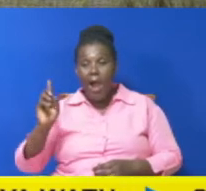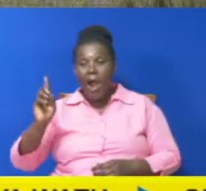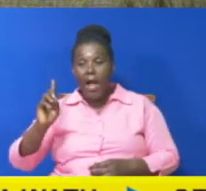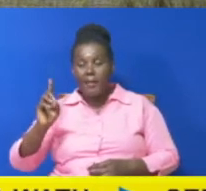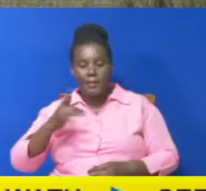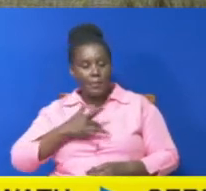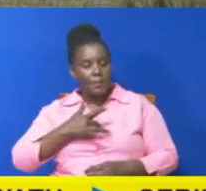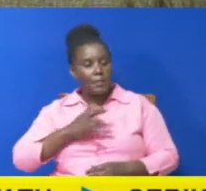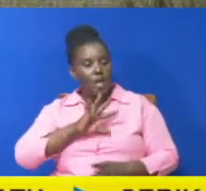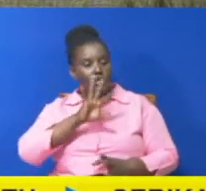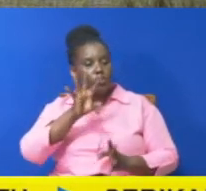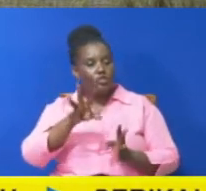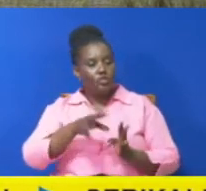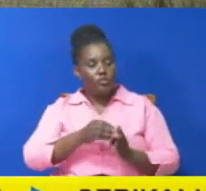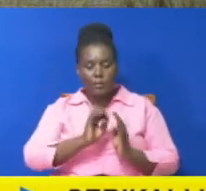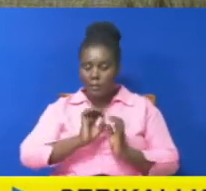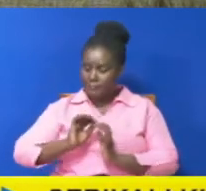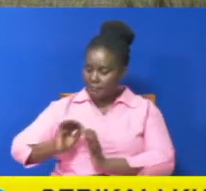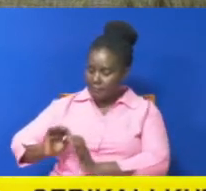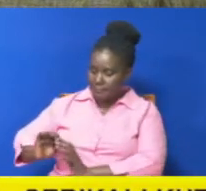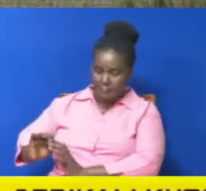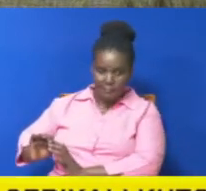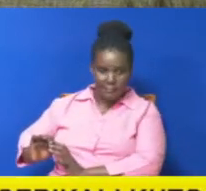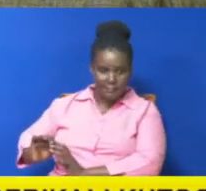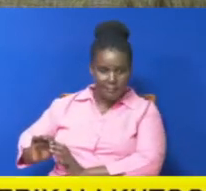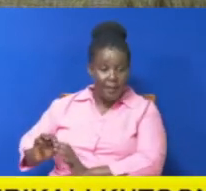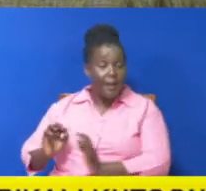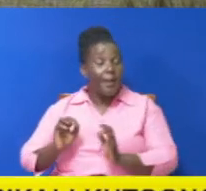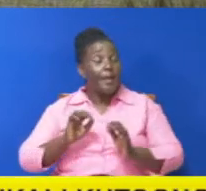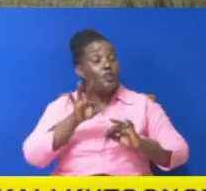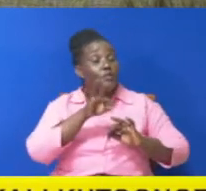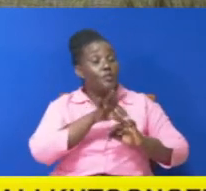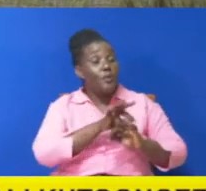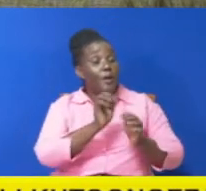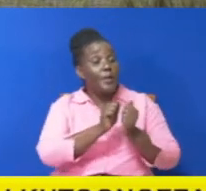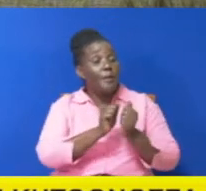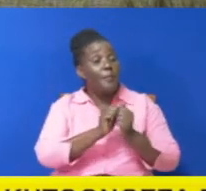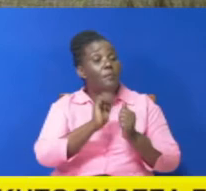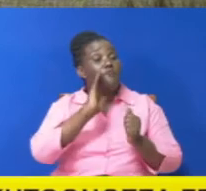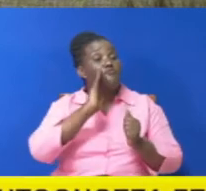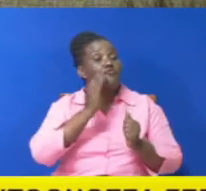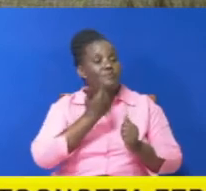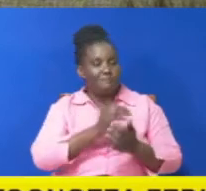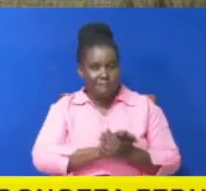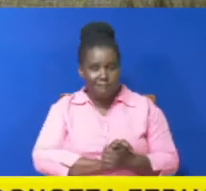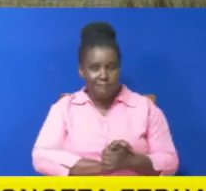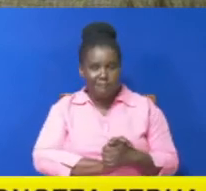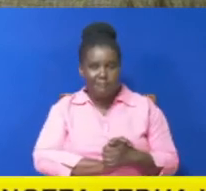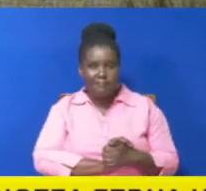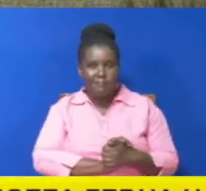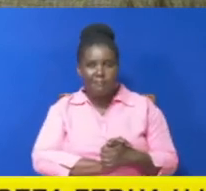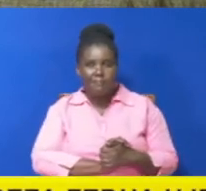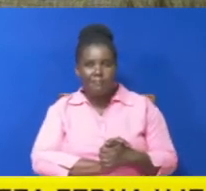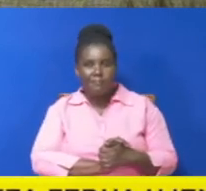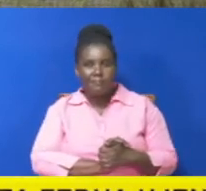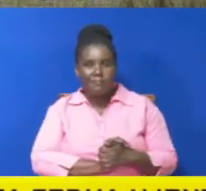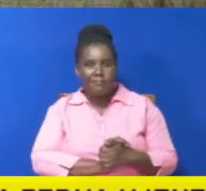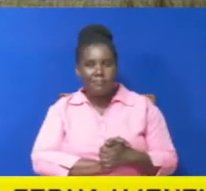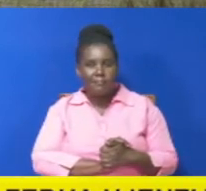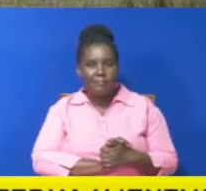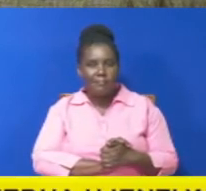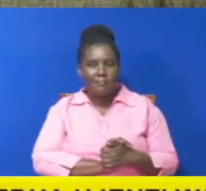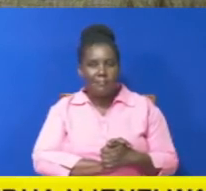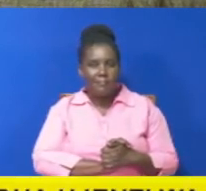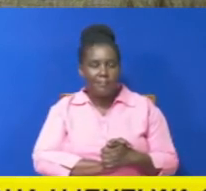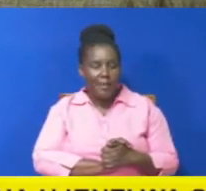hisia tuweke pembeni. Kuna vitu vya msingi sana kwenye ndoa ambavyo huo muonekano hautaonekana ukiwa naye ndani. Una ukinai, yani